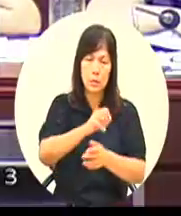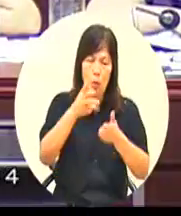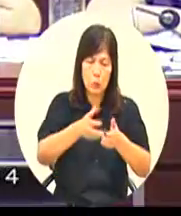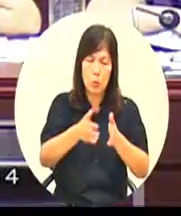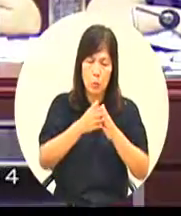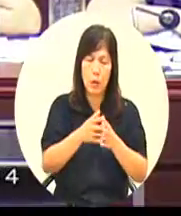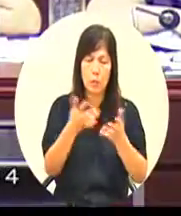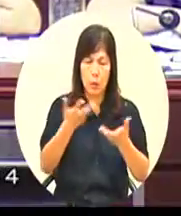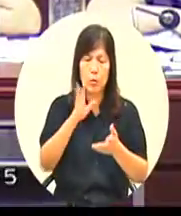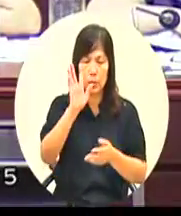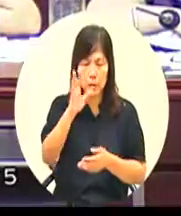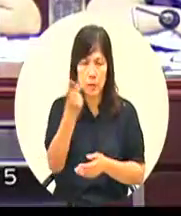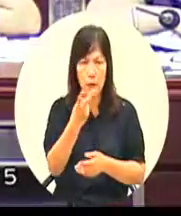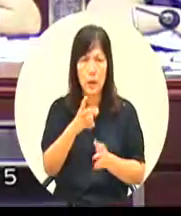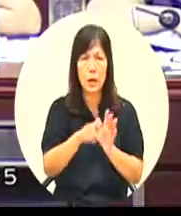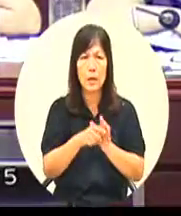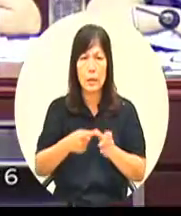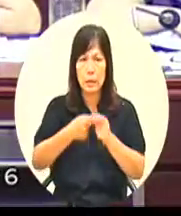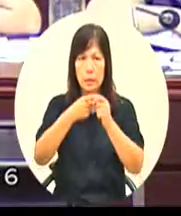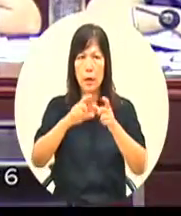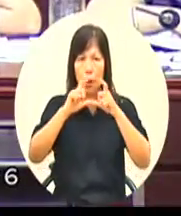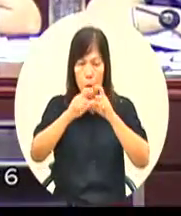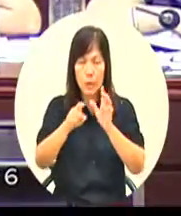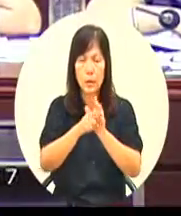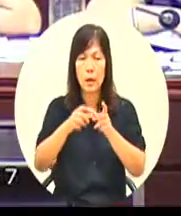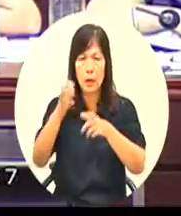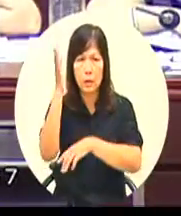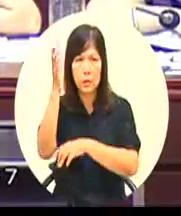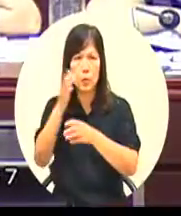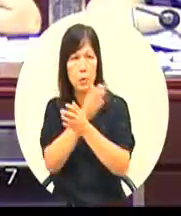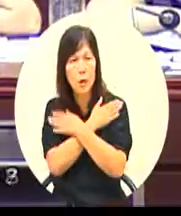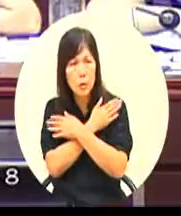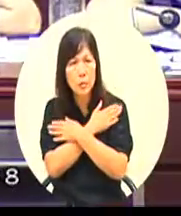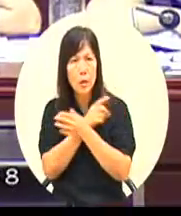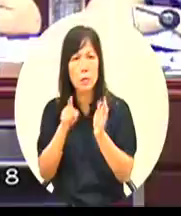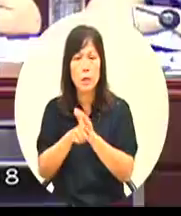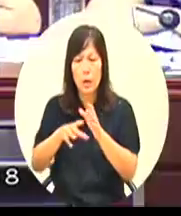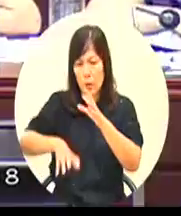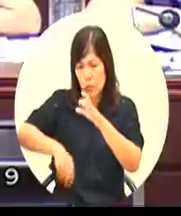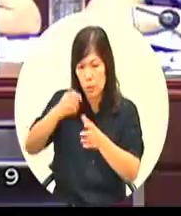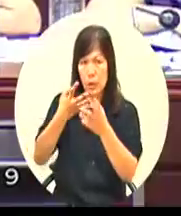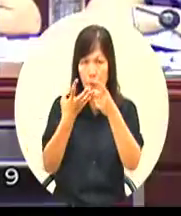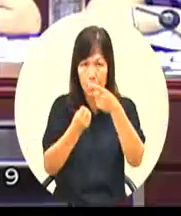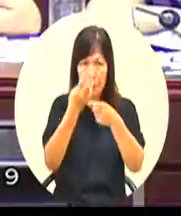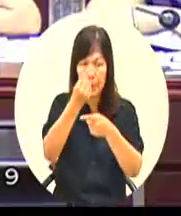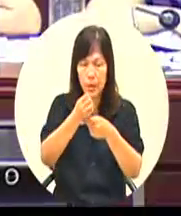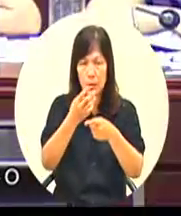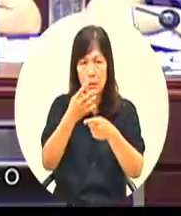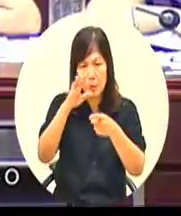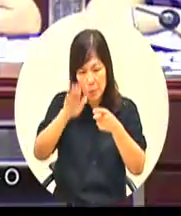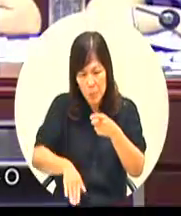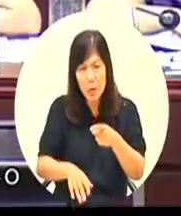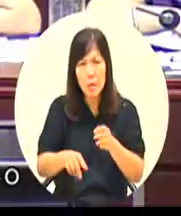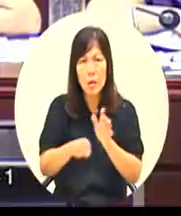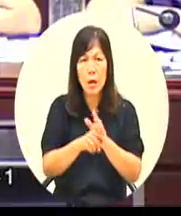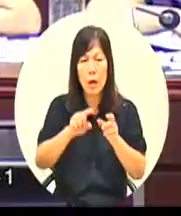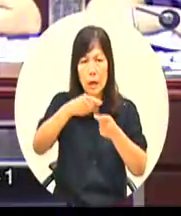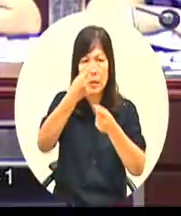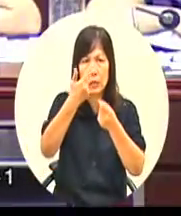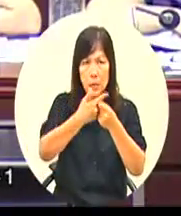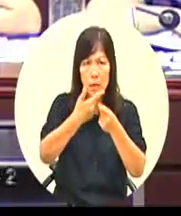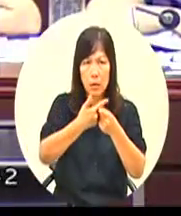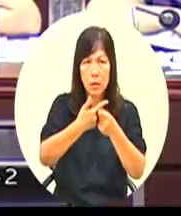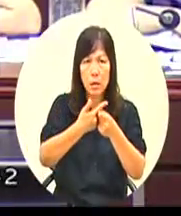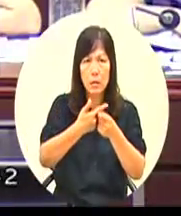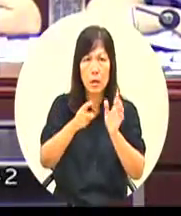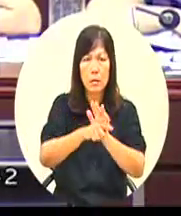问题哦。我先回答这个公幼的部分哦。你可以看到那个抽签比率很低，那我们在2016年的时